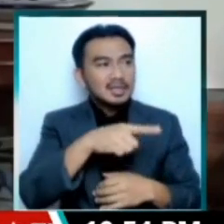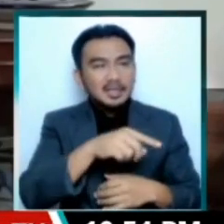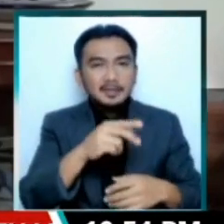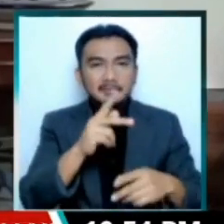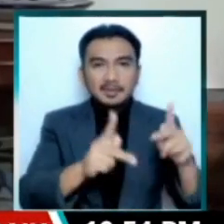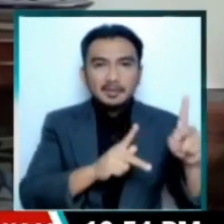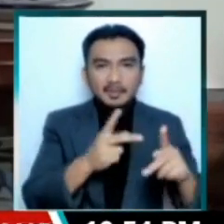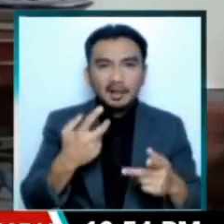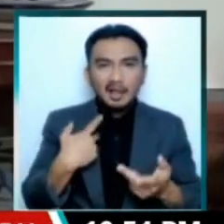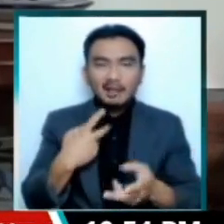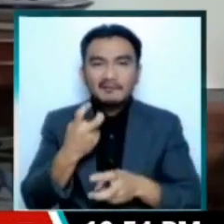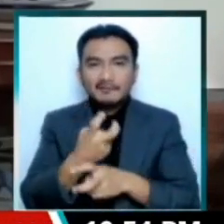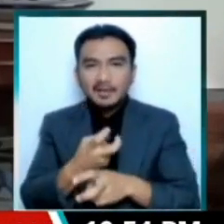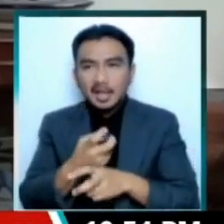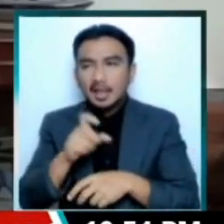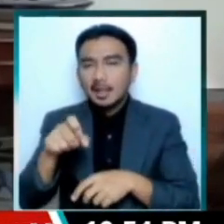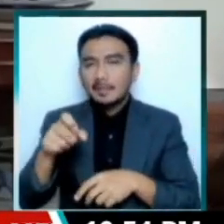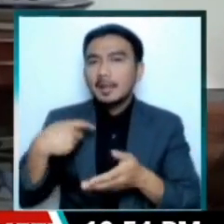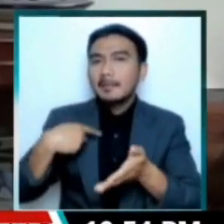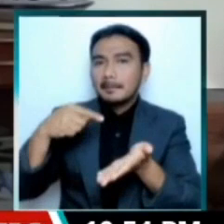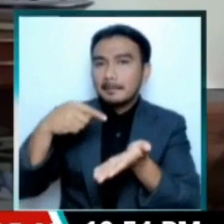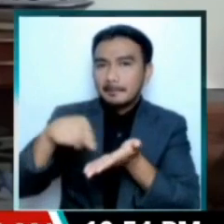kailangan magbabayad ng buwis.